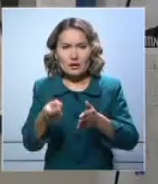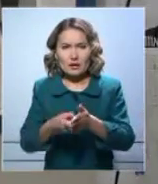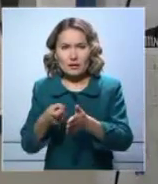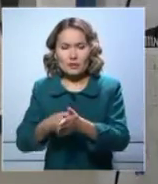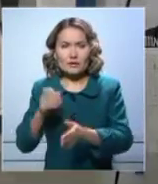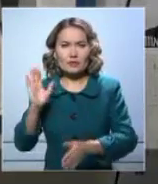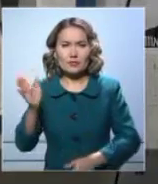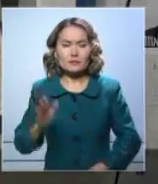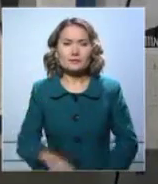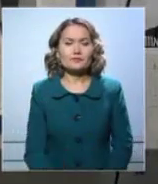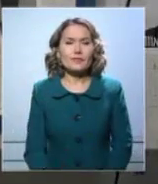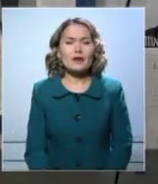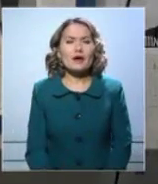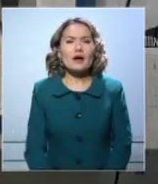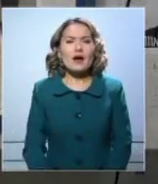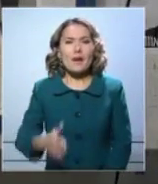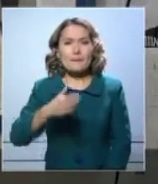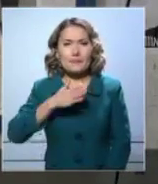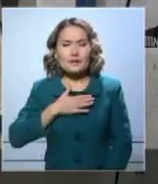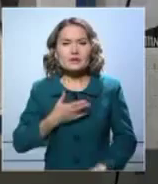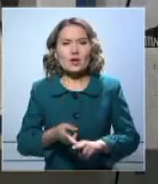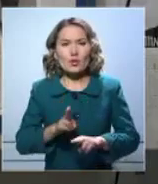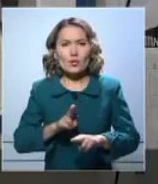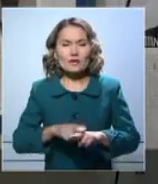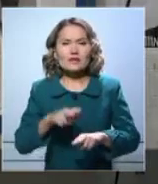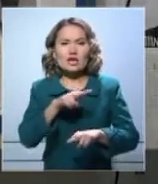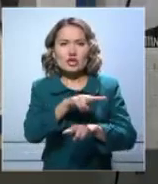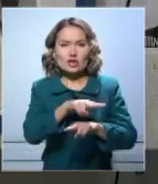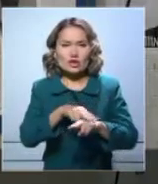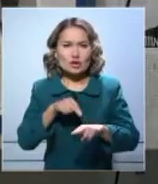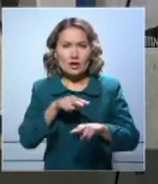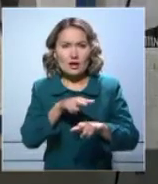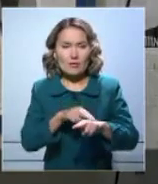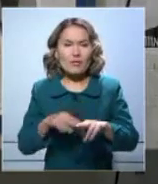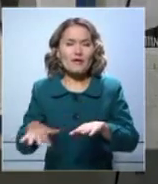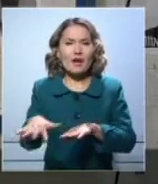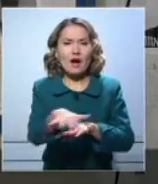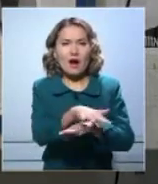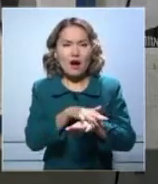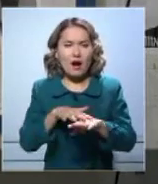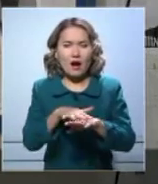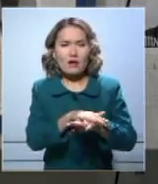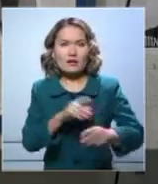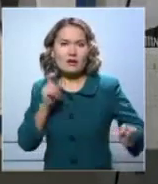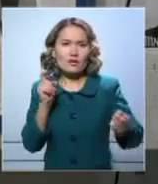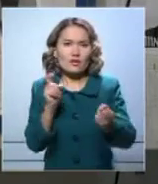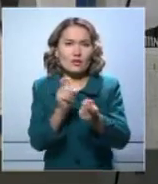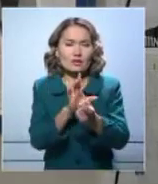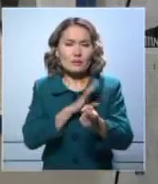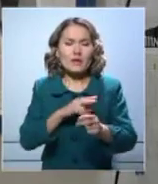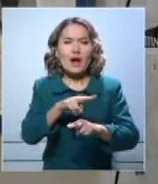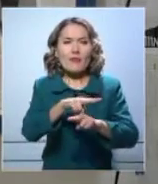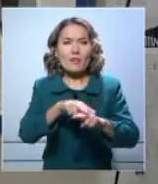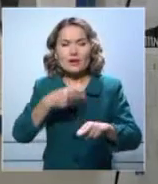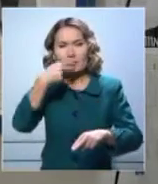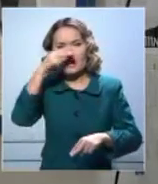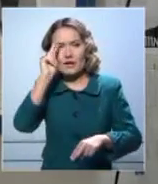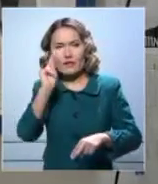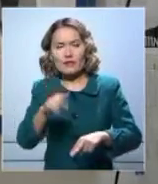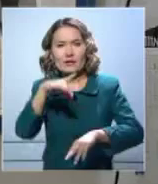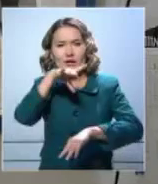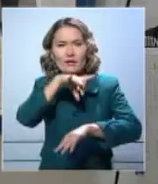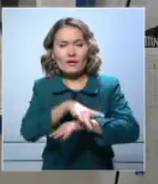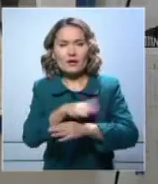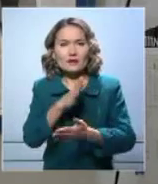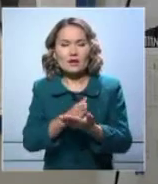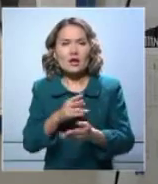Біз жеткілікті дәрежеде дәлел жинадық. Сарбаздардың шабуылды тоқтатудың орнына қарсы оқ атқан сәттері бар. Мысалы, Хевронда